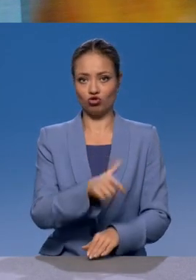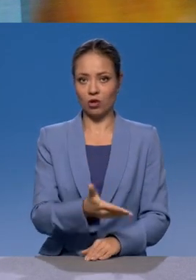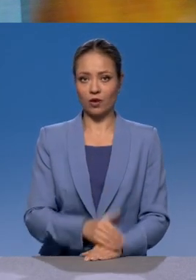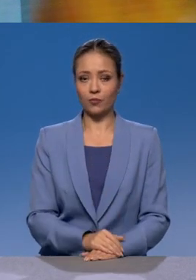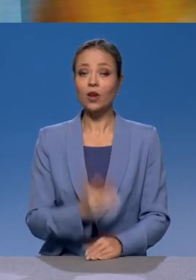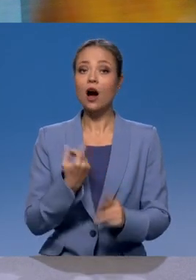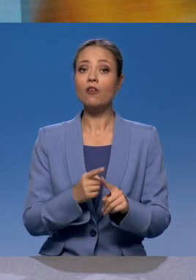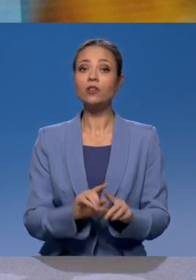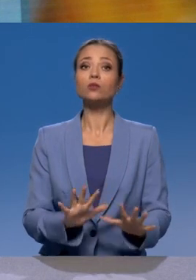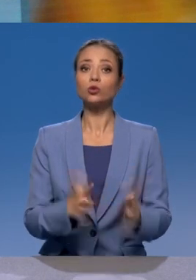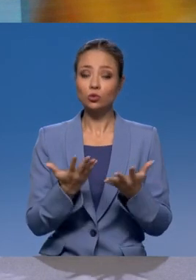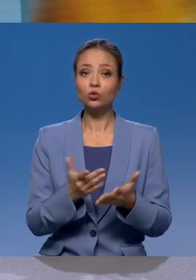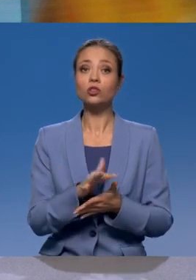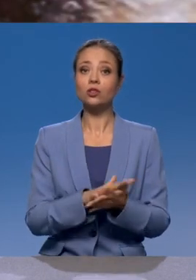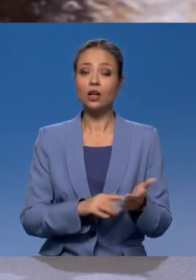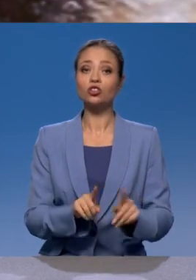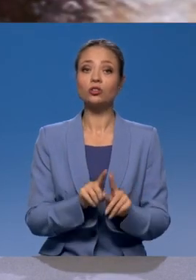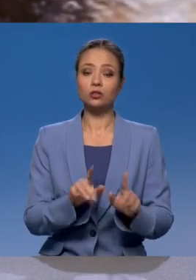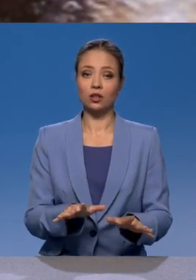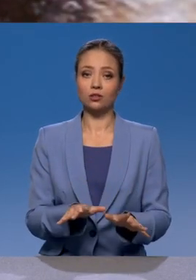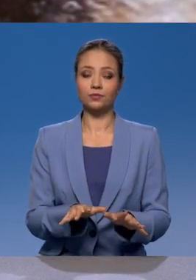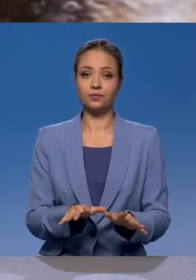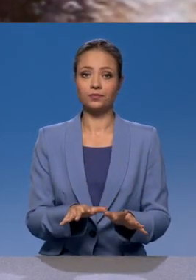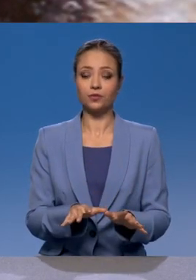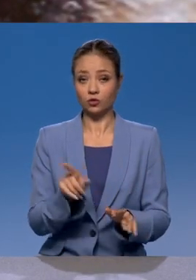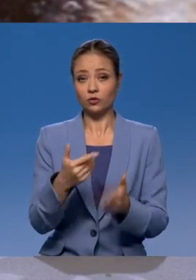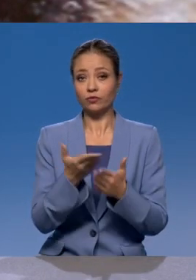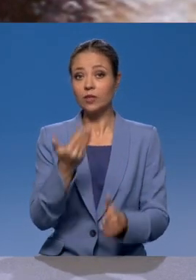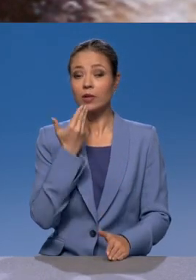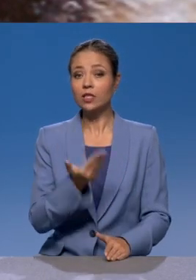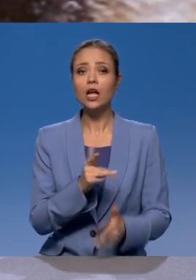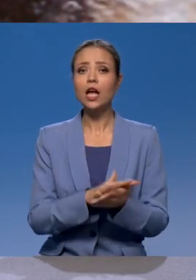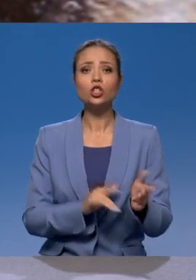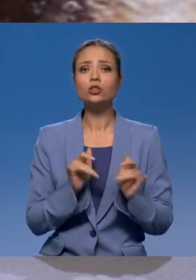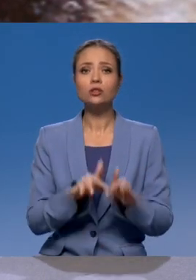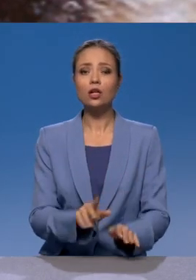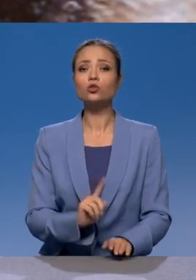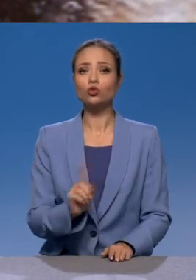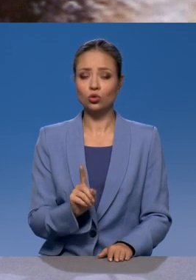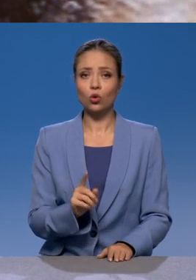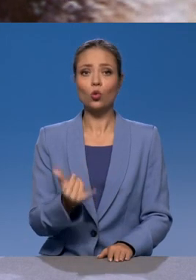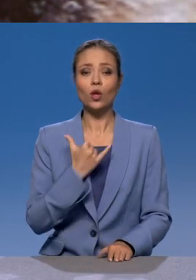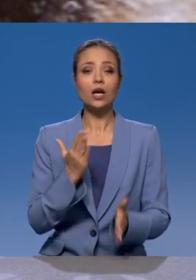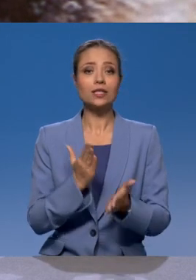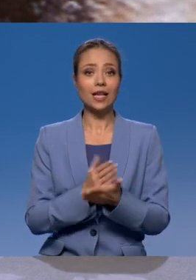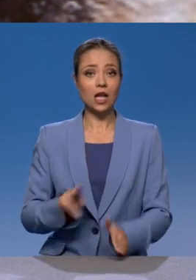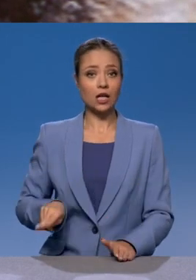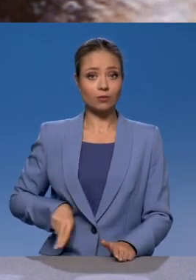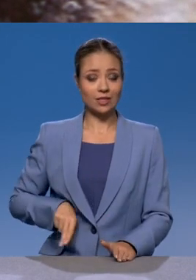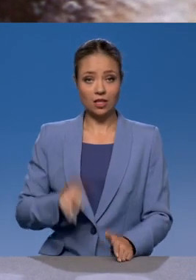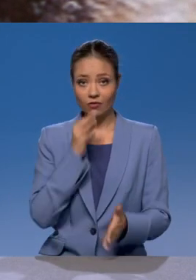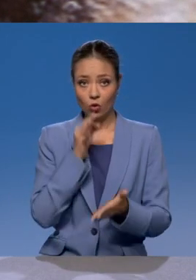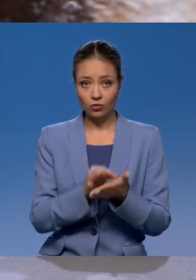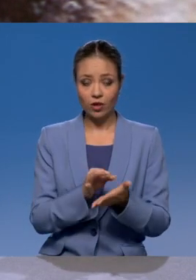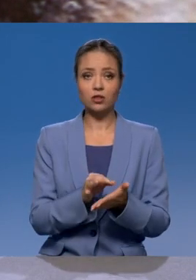случае дальше работают следующие механизмы. Как вот вы спросили, что дальше делать, да? Ну, у нас есть административная ответственность, но человека